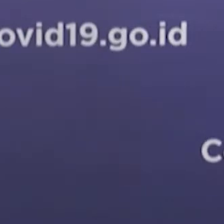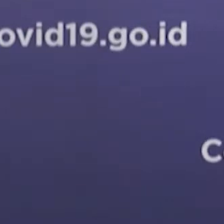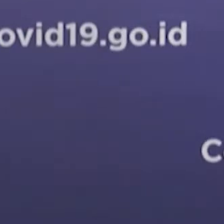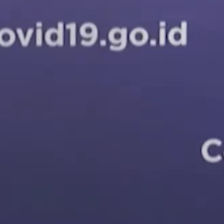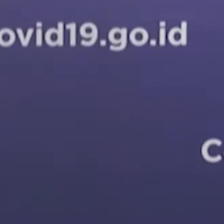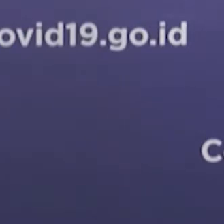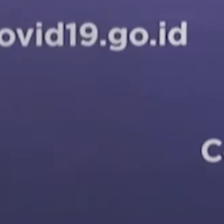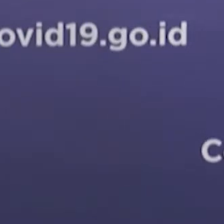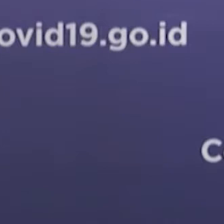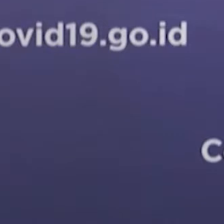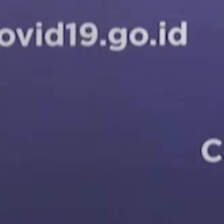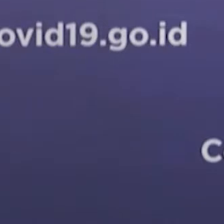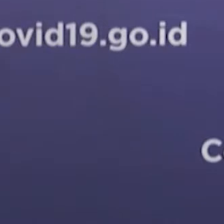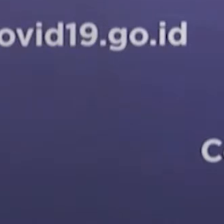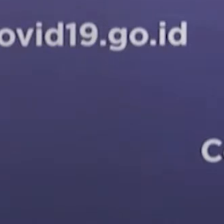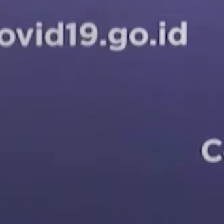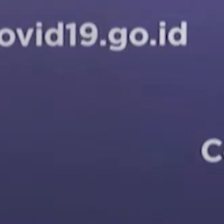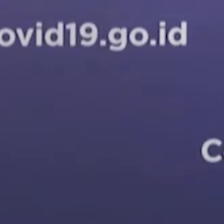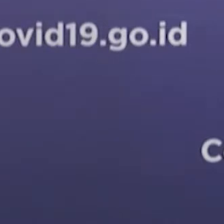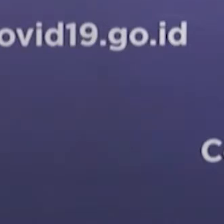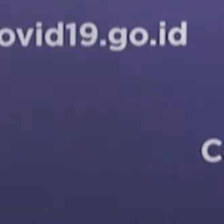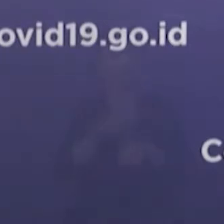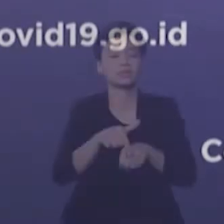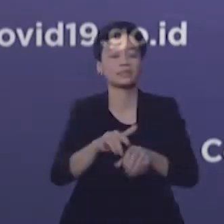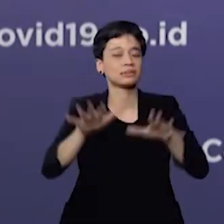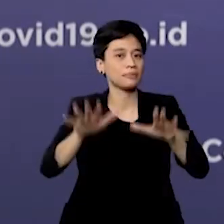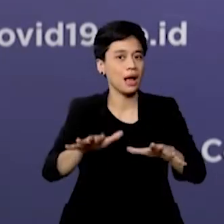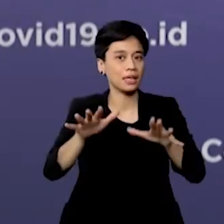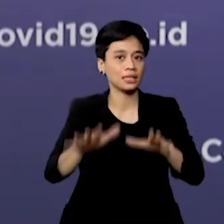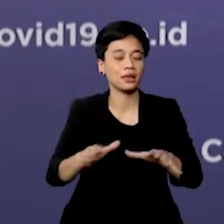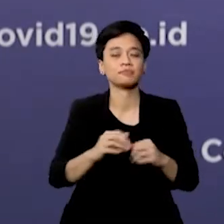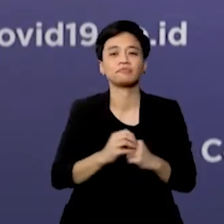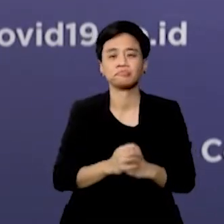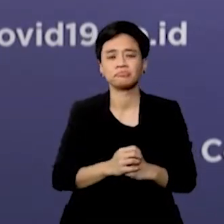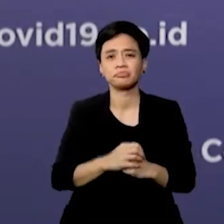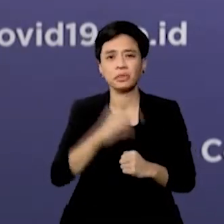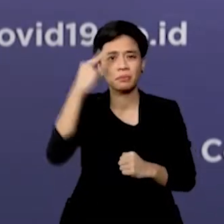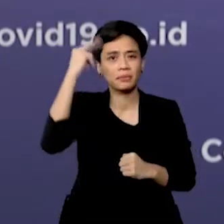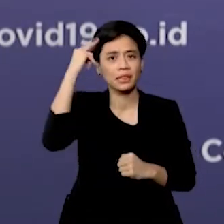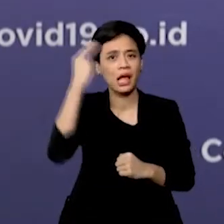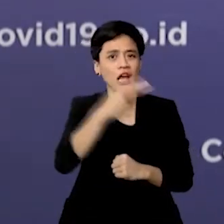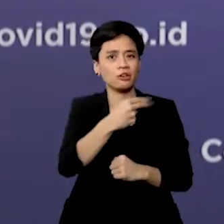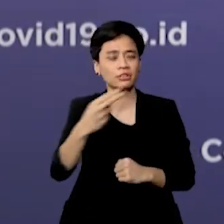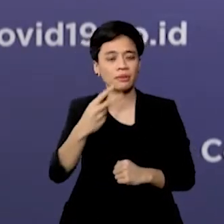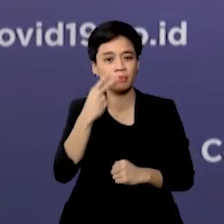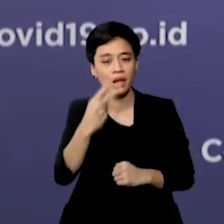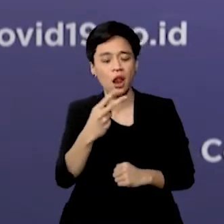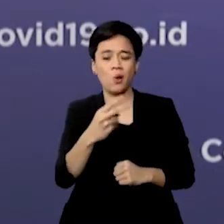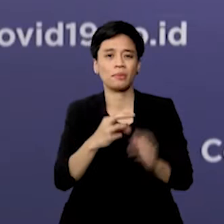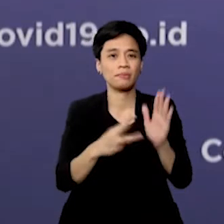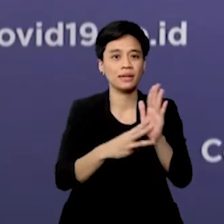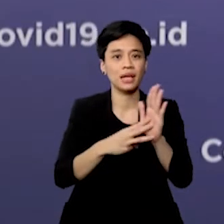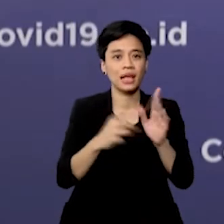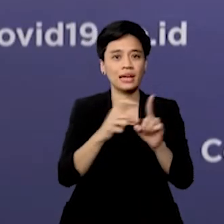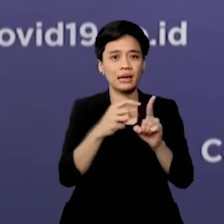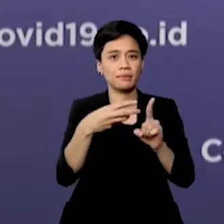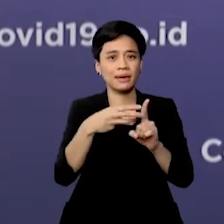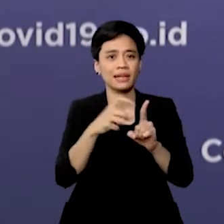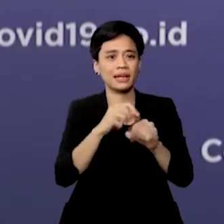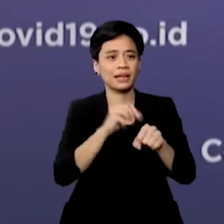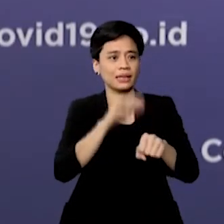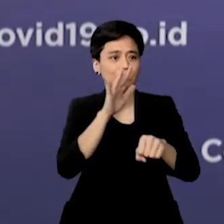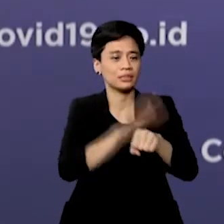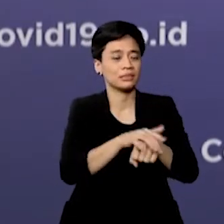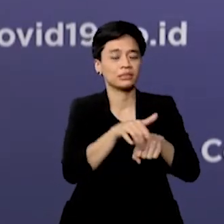dunia yang masih berlangsung. DBD adalah salah satu tantangan terberat pemerintah Indonesia, beban kesehatan masyarakat yang